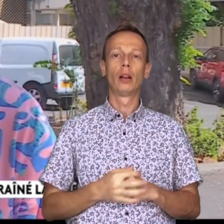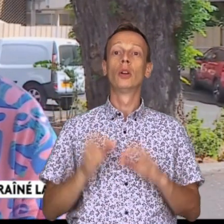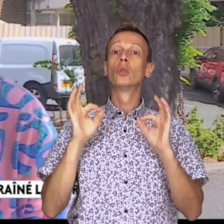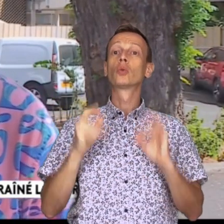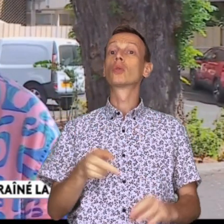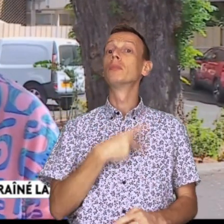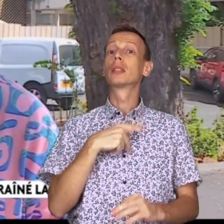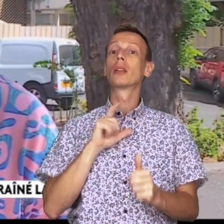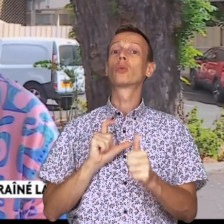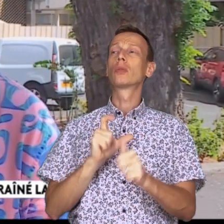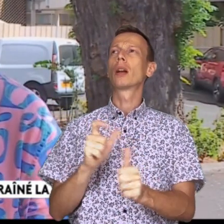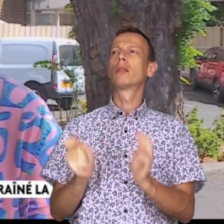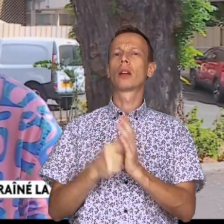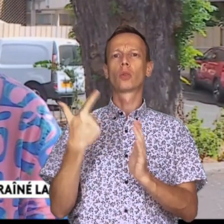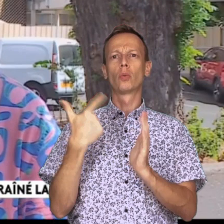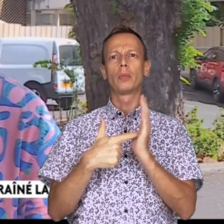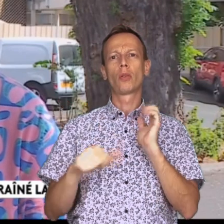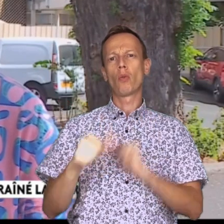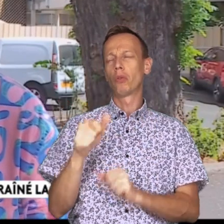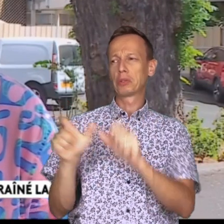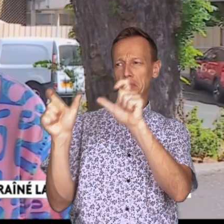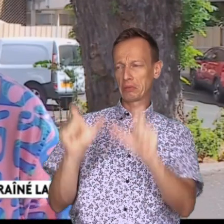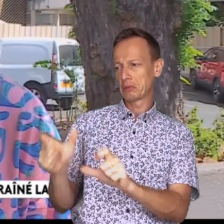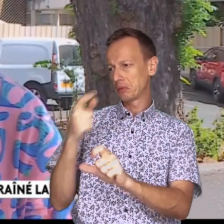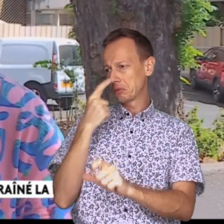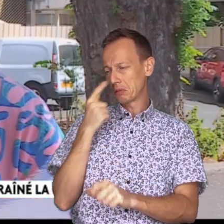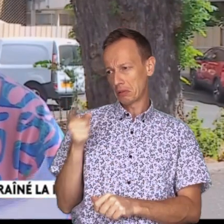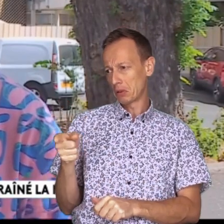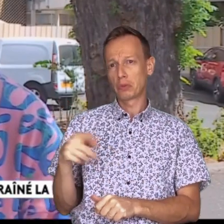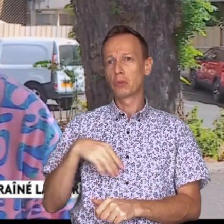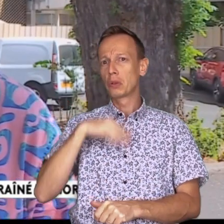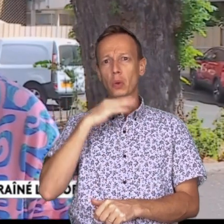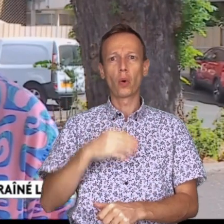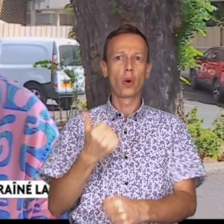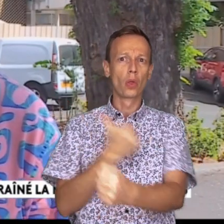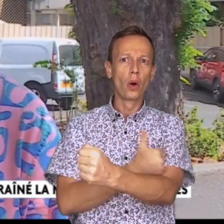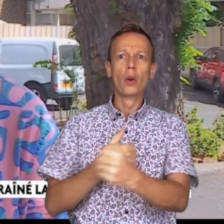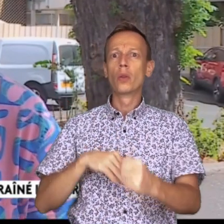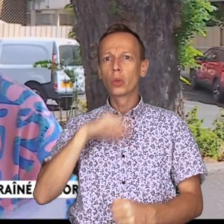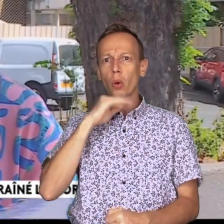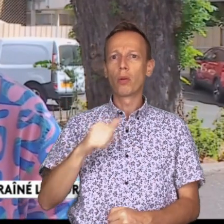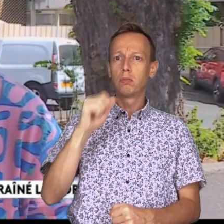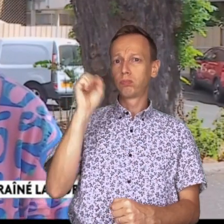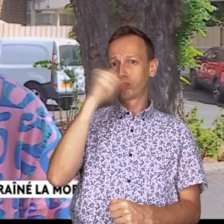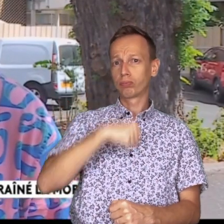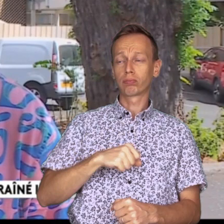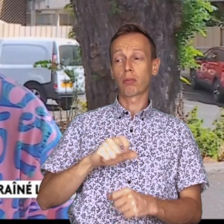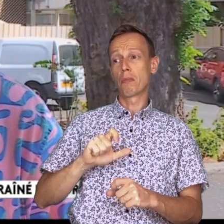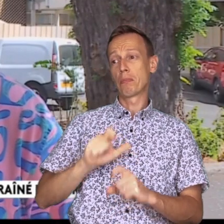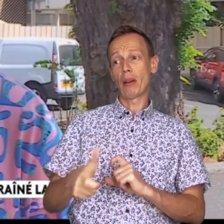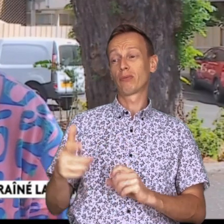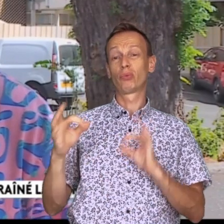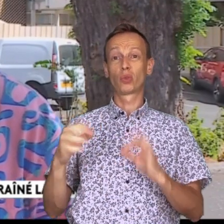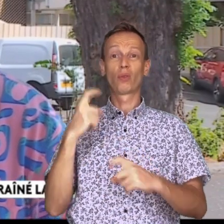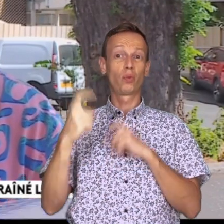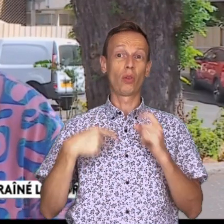démons. D'ailleurs, le médecin des tutelles, qu'il a examiné en 2011, considère que ces consommations excessives sont un élément qui favorise le passage à